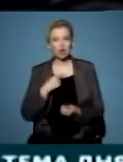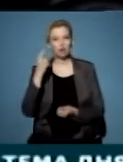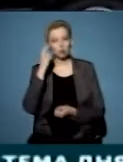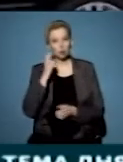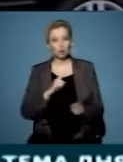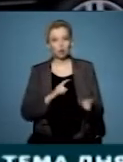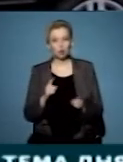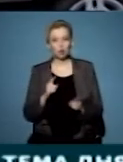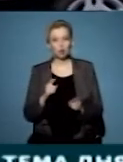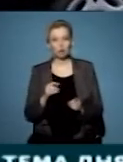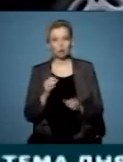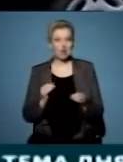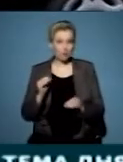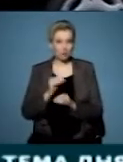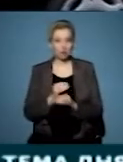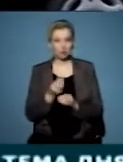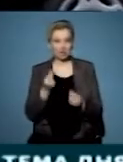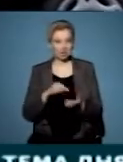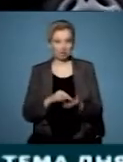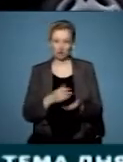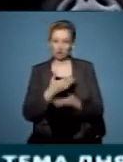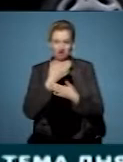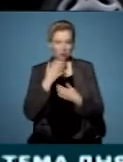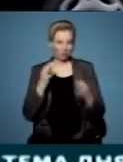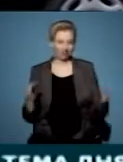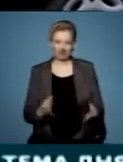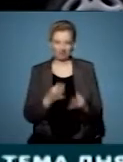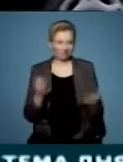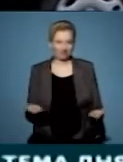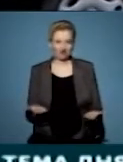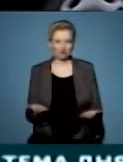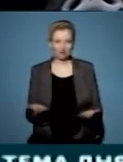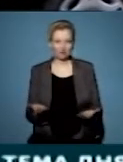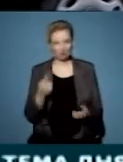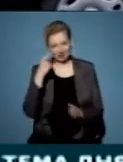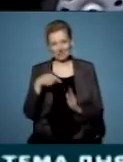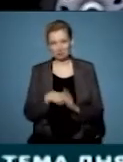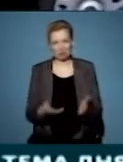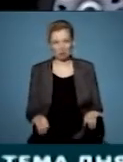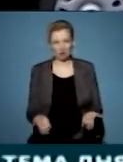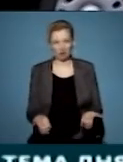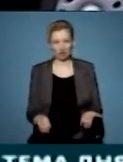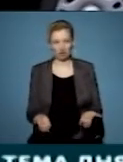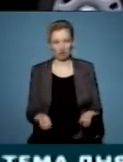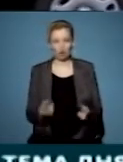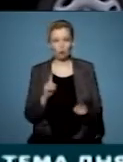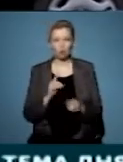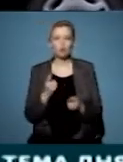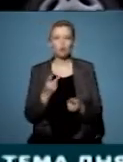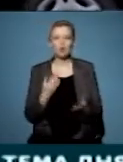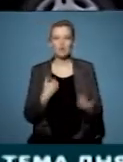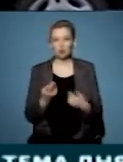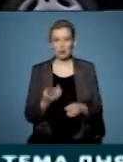що піднімати взагалі ту ціну немає ніякого сенсу, тому що відношення